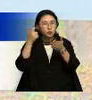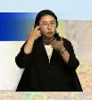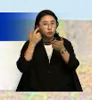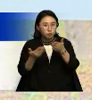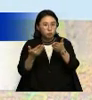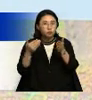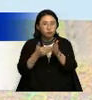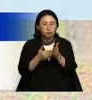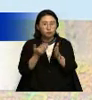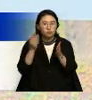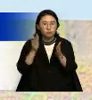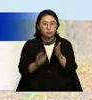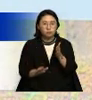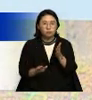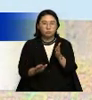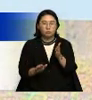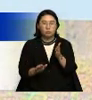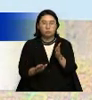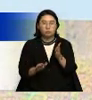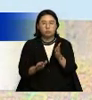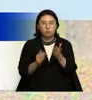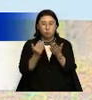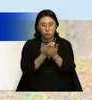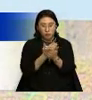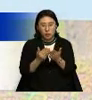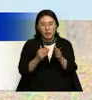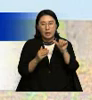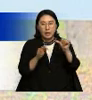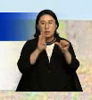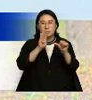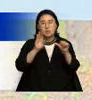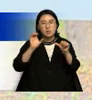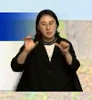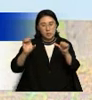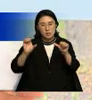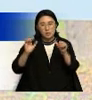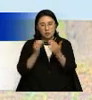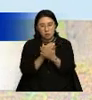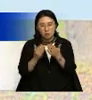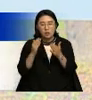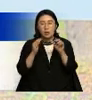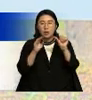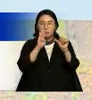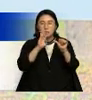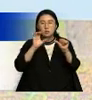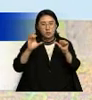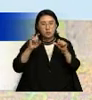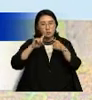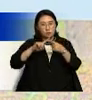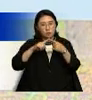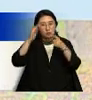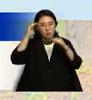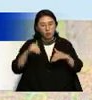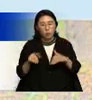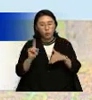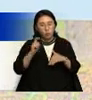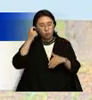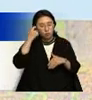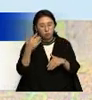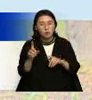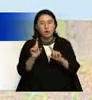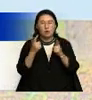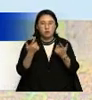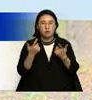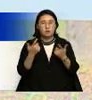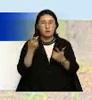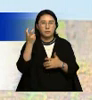질문을 한 것이지, 분구를 ABC에 의해서 할 텐데 ABC에 대한 의견이 어떻습니까? 다는 건 아닌 걸로